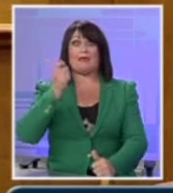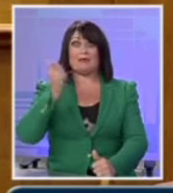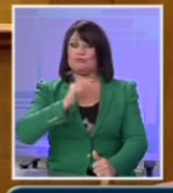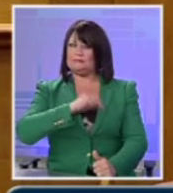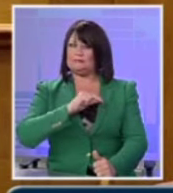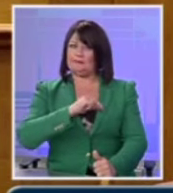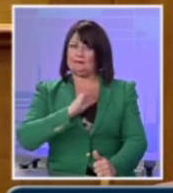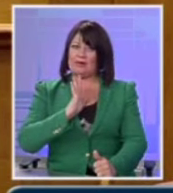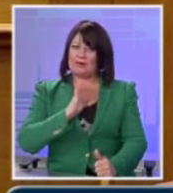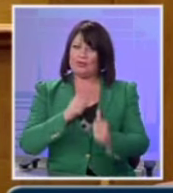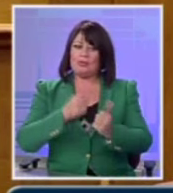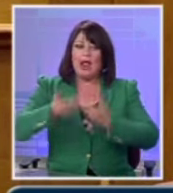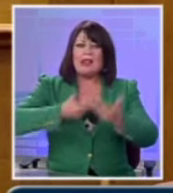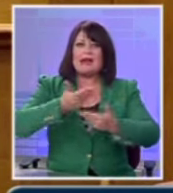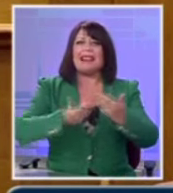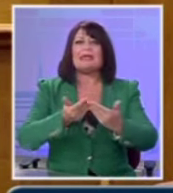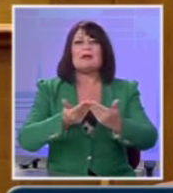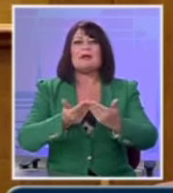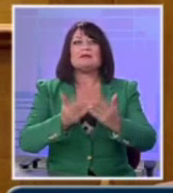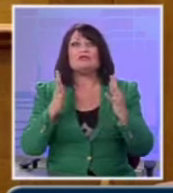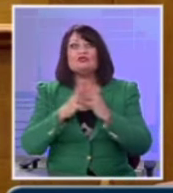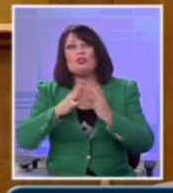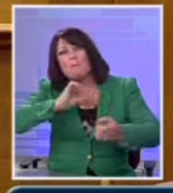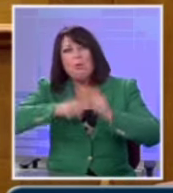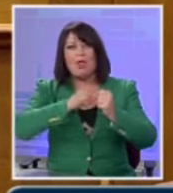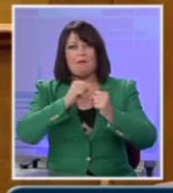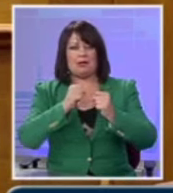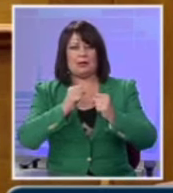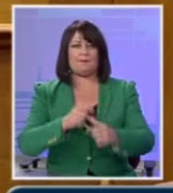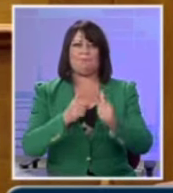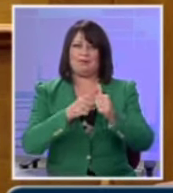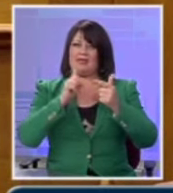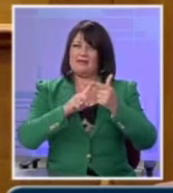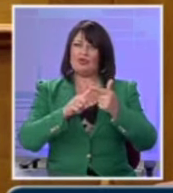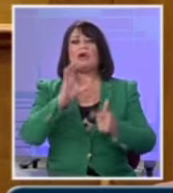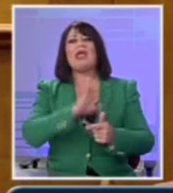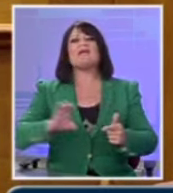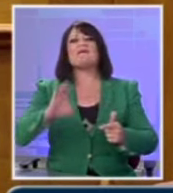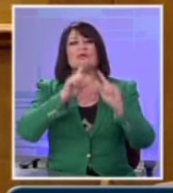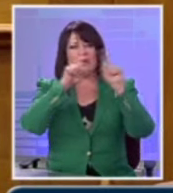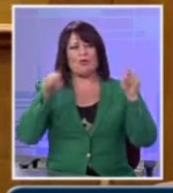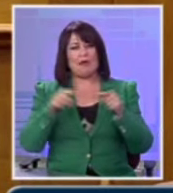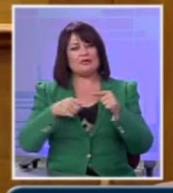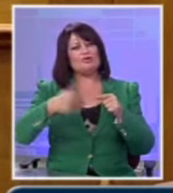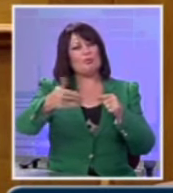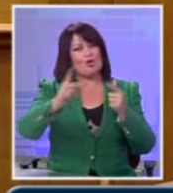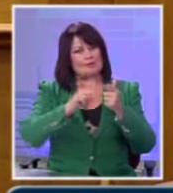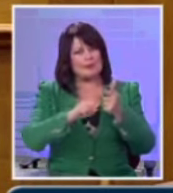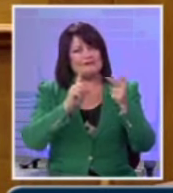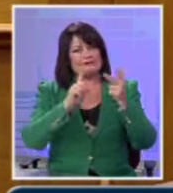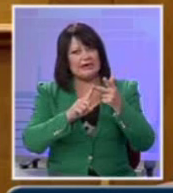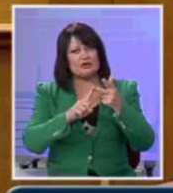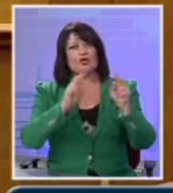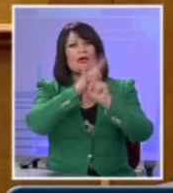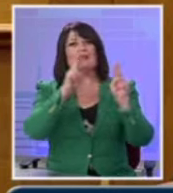συμφέρον και την αλληλεγγύη μας στους μαχόμενους λαούς. Δεύτερον, το ευρωπαϊκό πλαίσιο και τις προοπτικές του. Τρίτον,